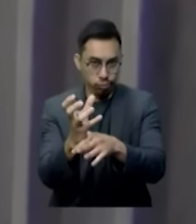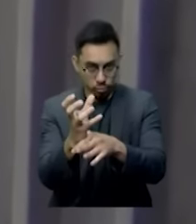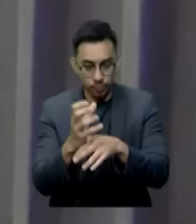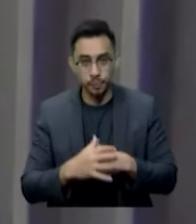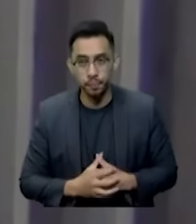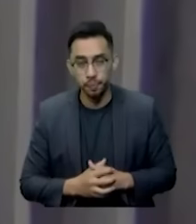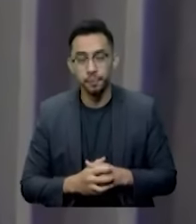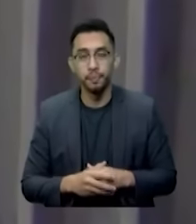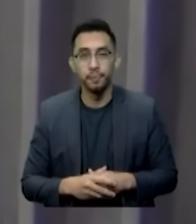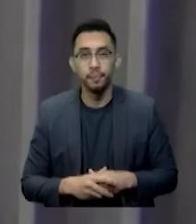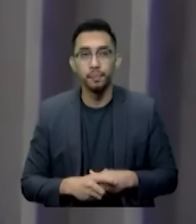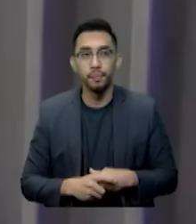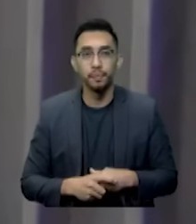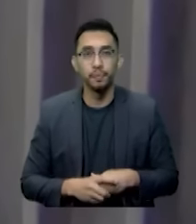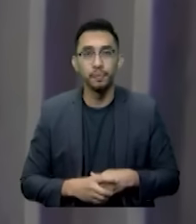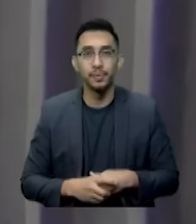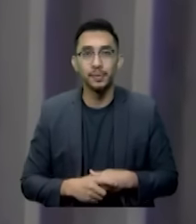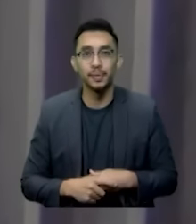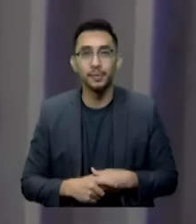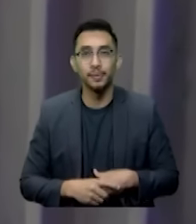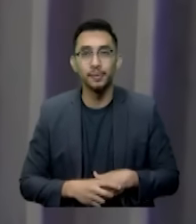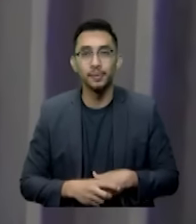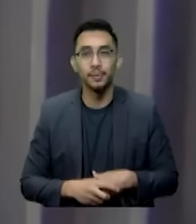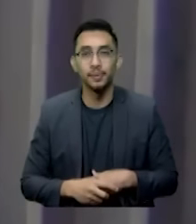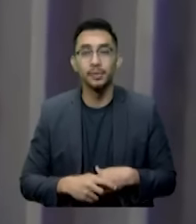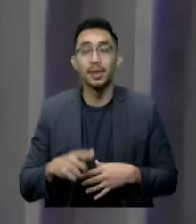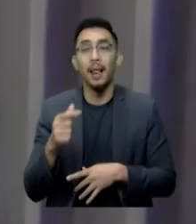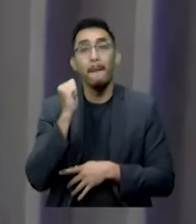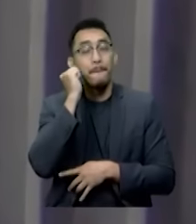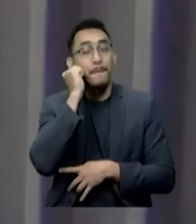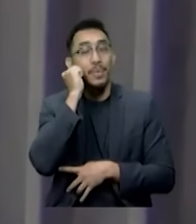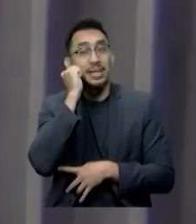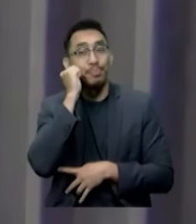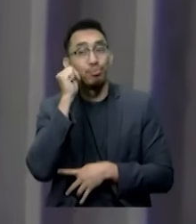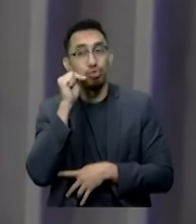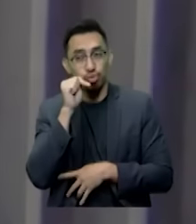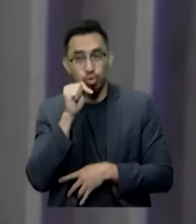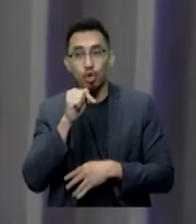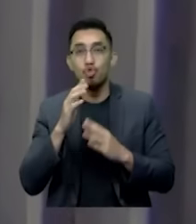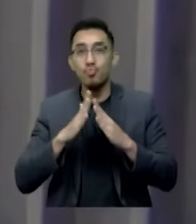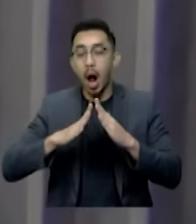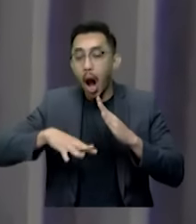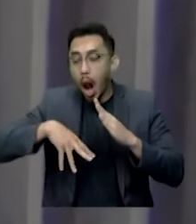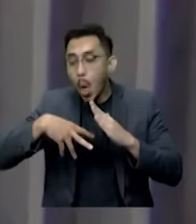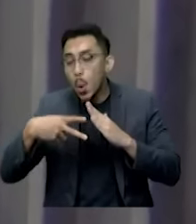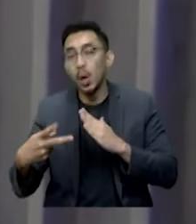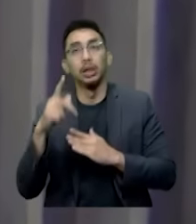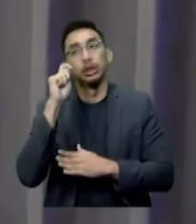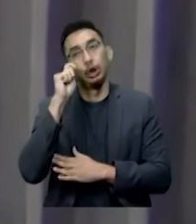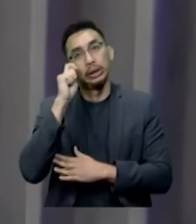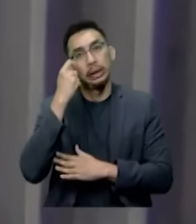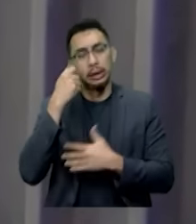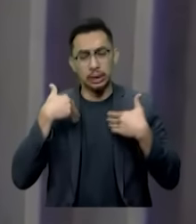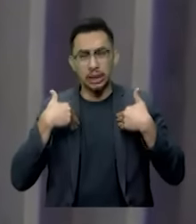tim medis ambulans ini kesulitan karena memang berat badannya ya, karena memang umur kurang lebih 60 tahun itu, tapi udah